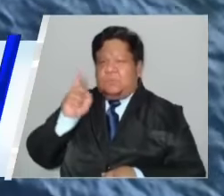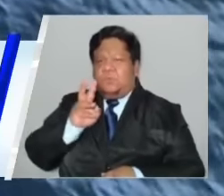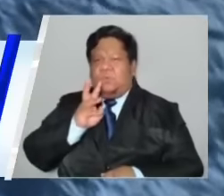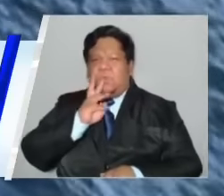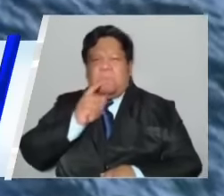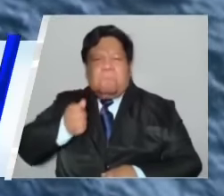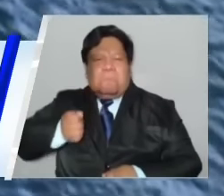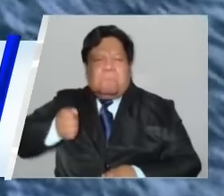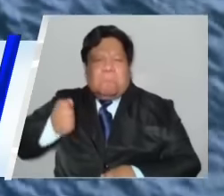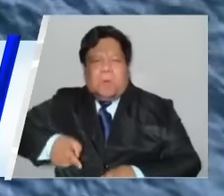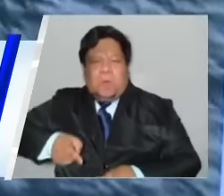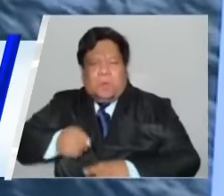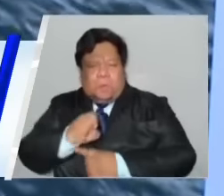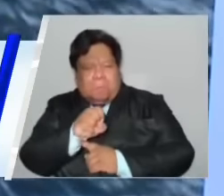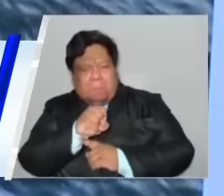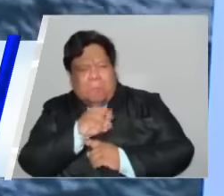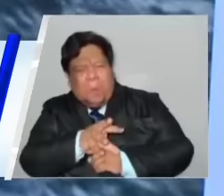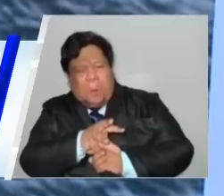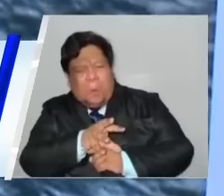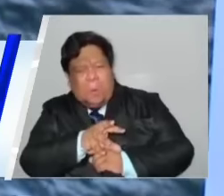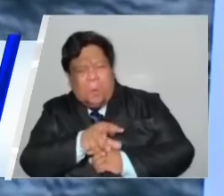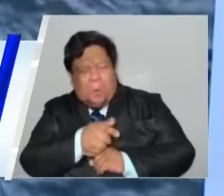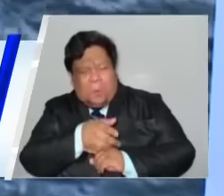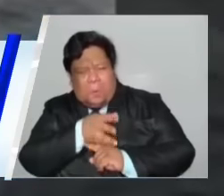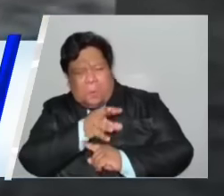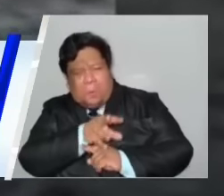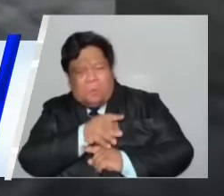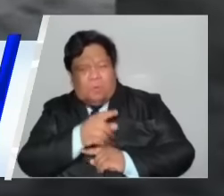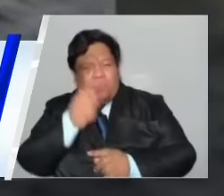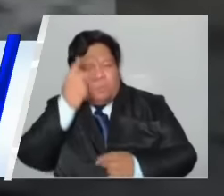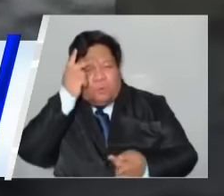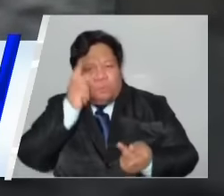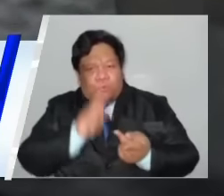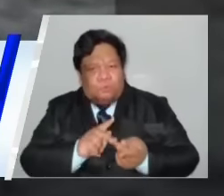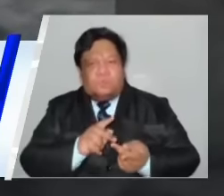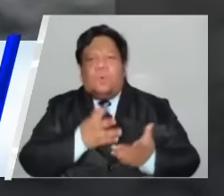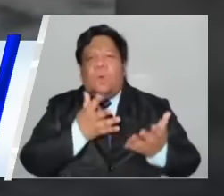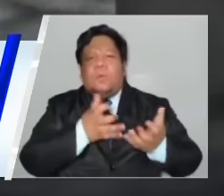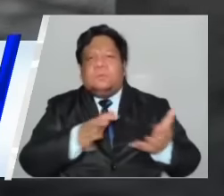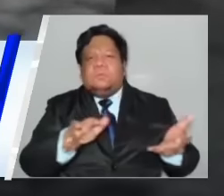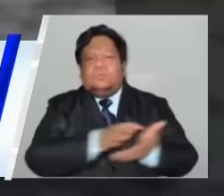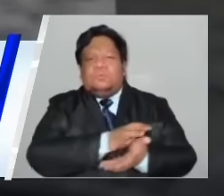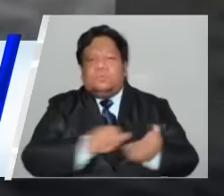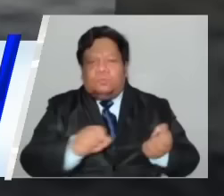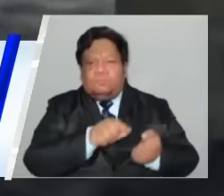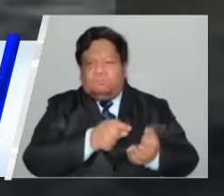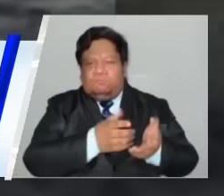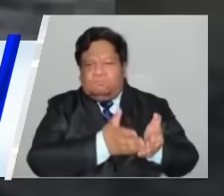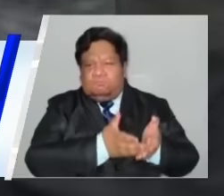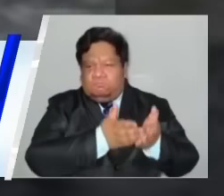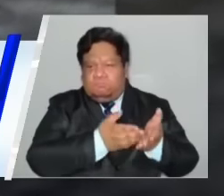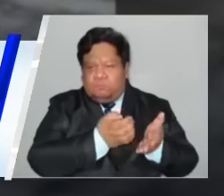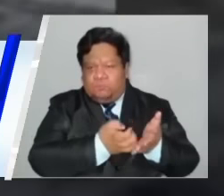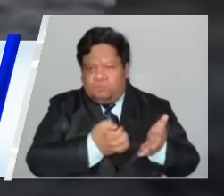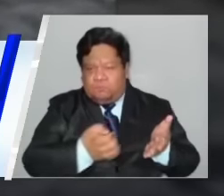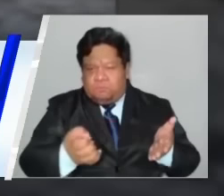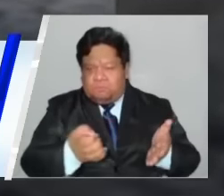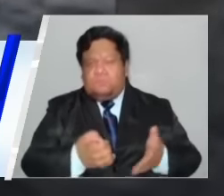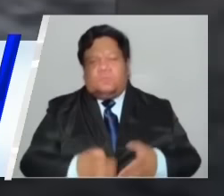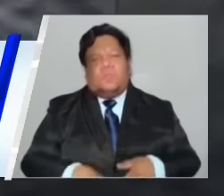and the communication equipment of Dato Pagbuaya. A good thing that the BFAR vessel have seamanship skills